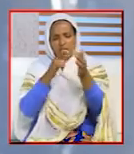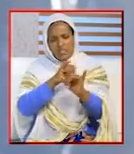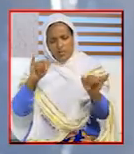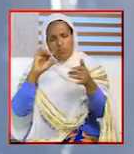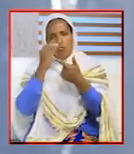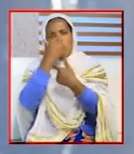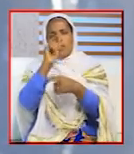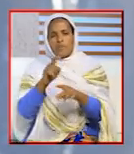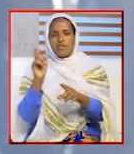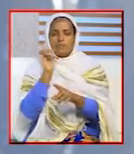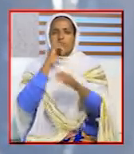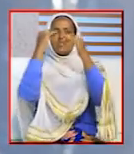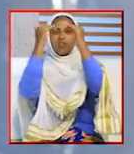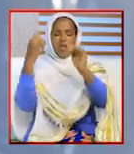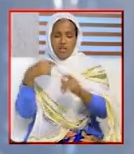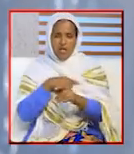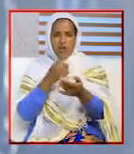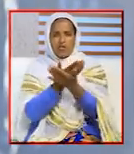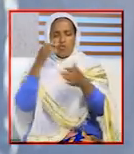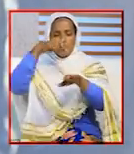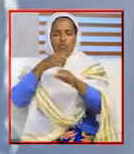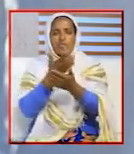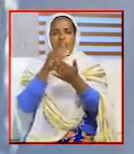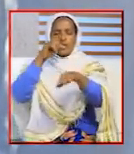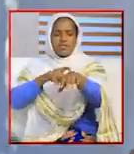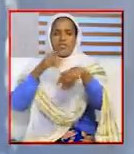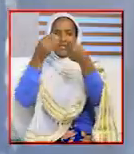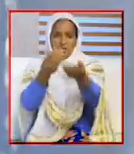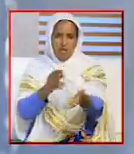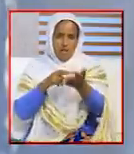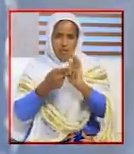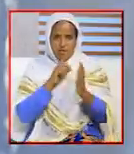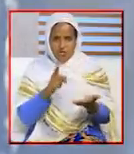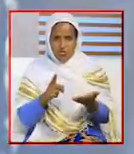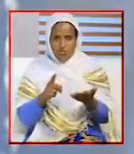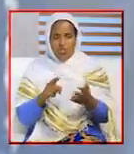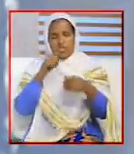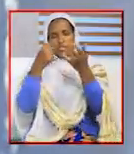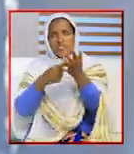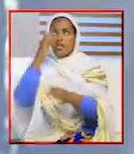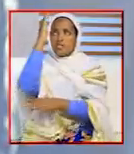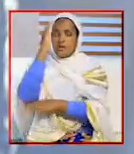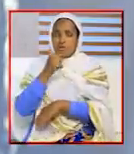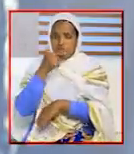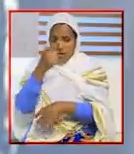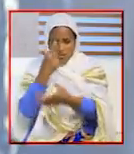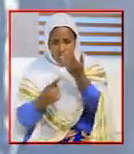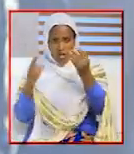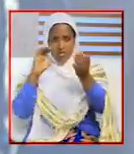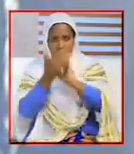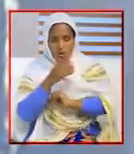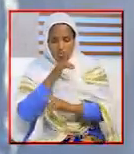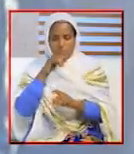እንደዚህ ነው መሆን ያለበት ምን ያህልኛ ለነገሩ ቁም ነገር ጊዜ ሰጥተናል ነውና እንደው ስለ እግዚአብሔር መናገር ብቻ